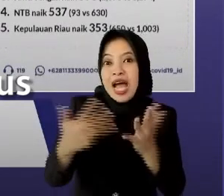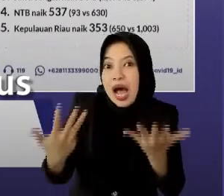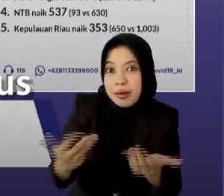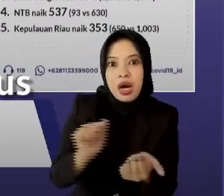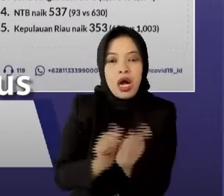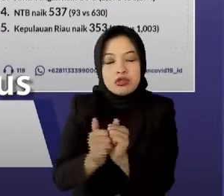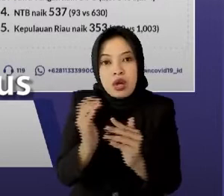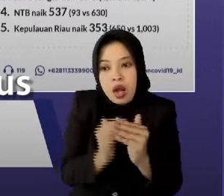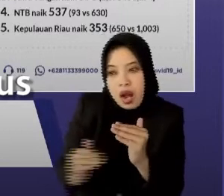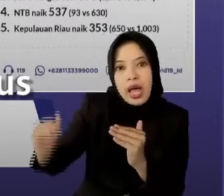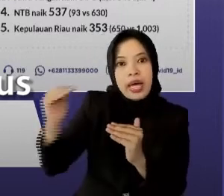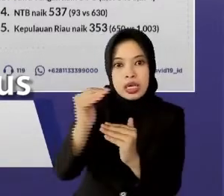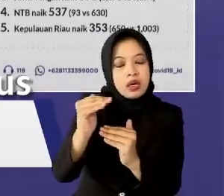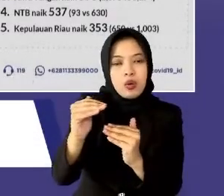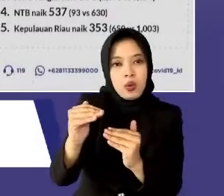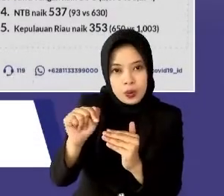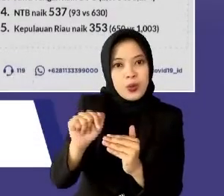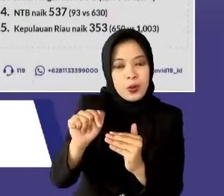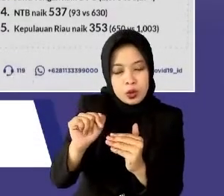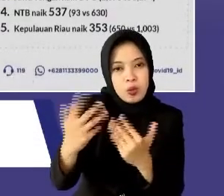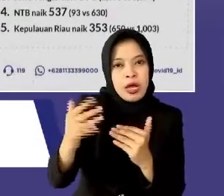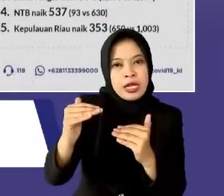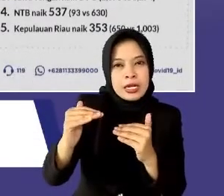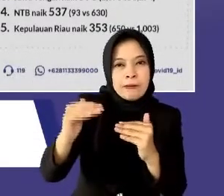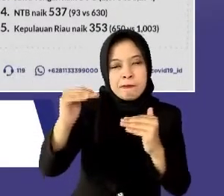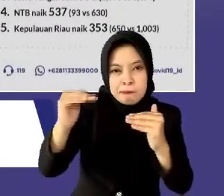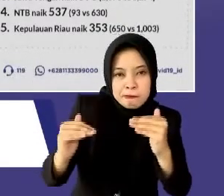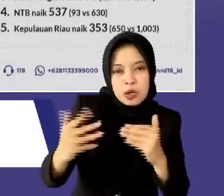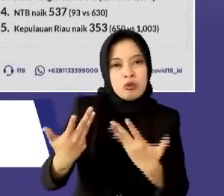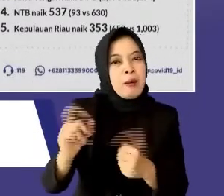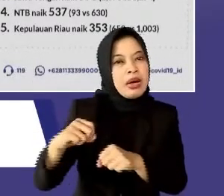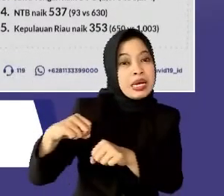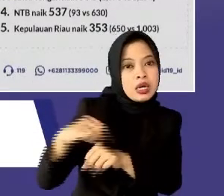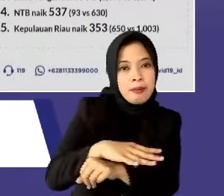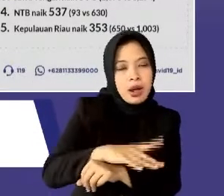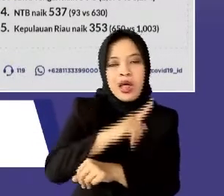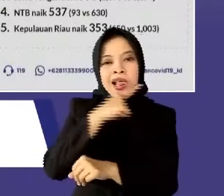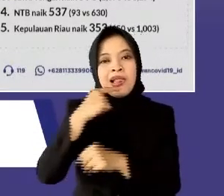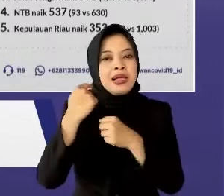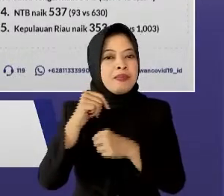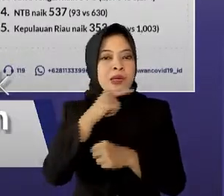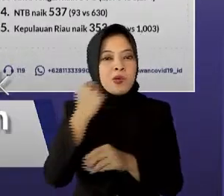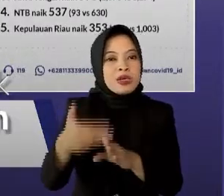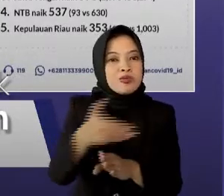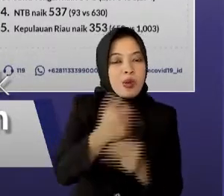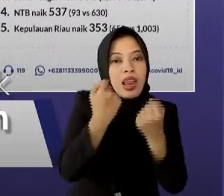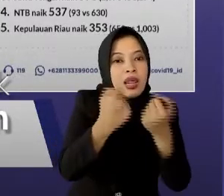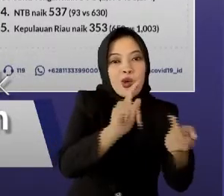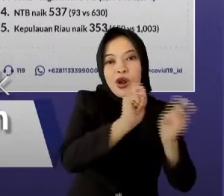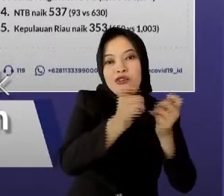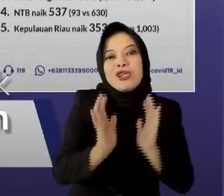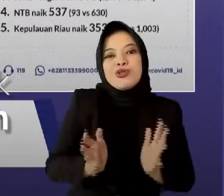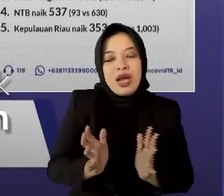kenaikan kasus positif pada periode ini sudah dapat diklaim sebagai dampak dari Libur Idul Fitri